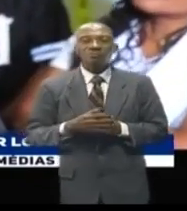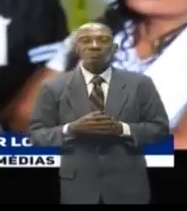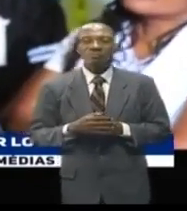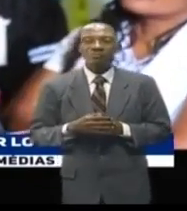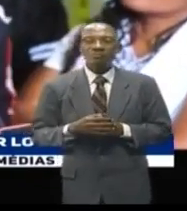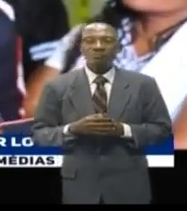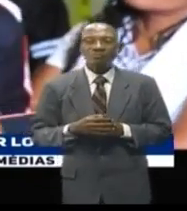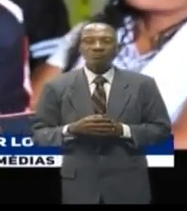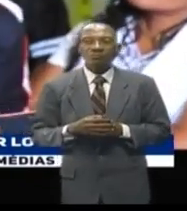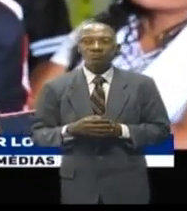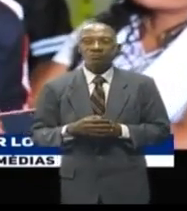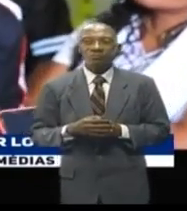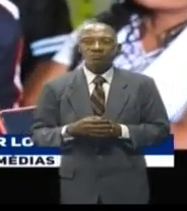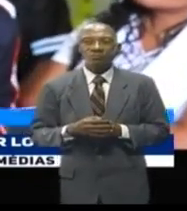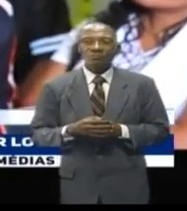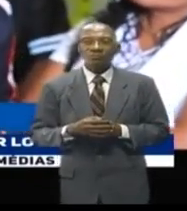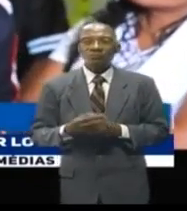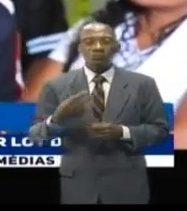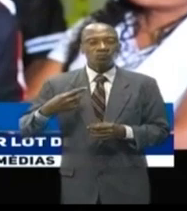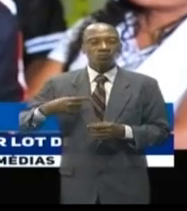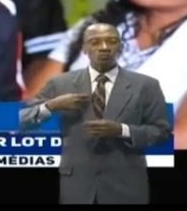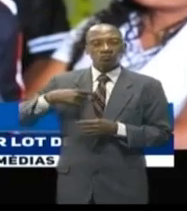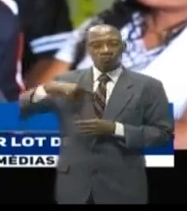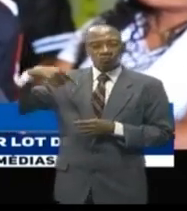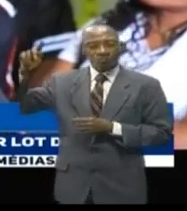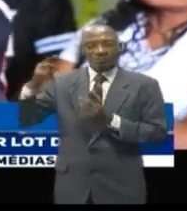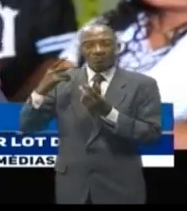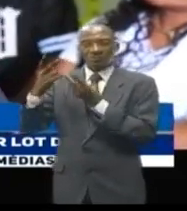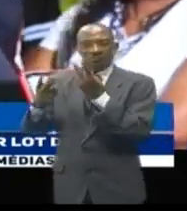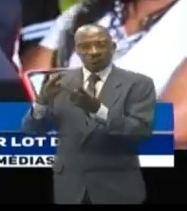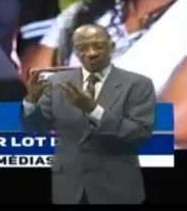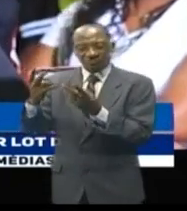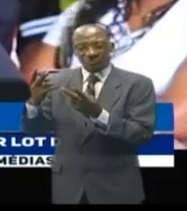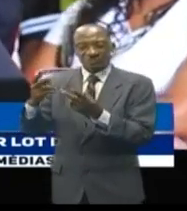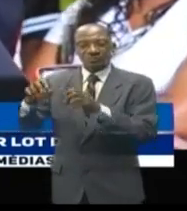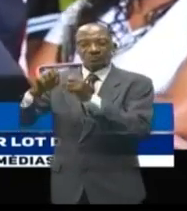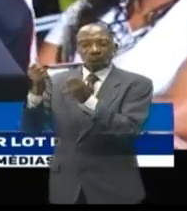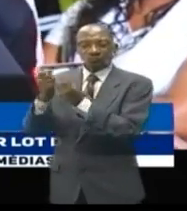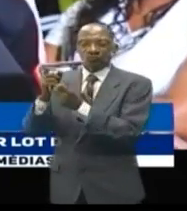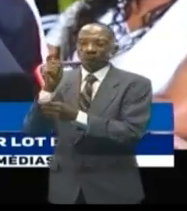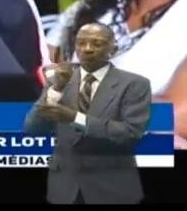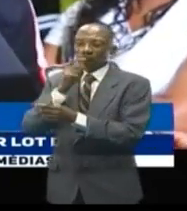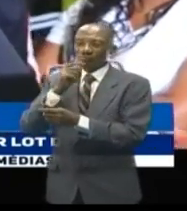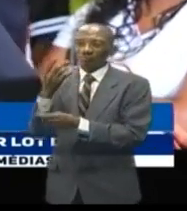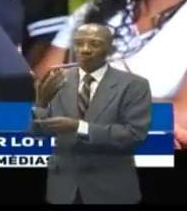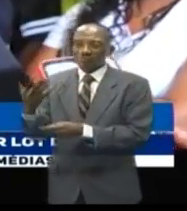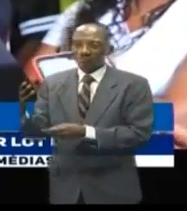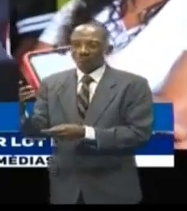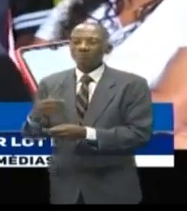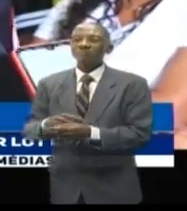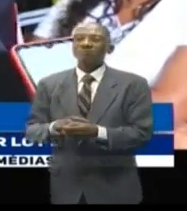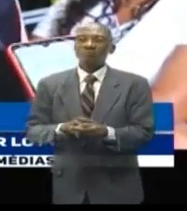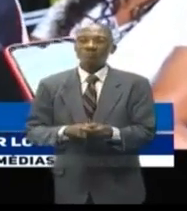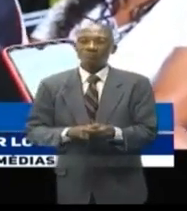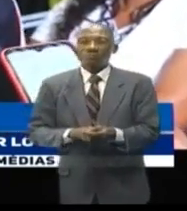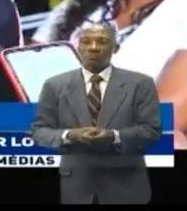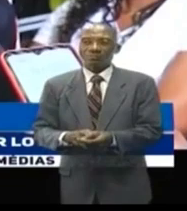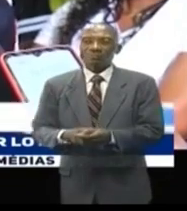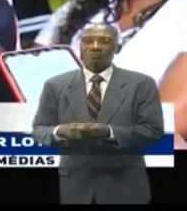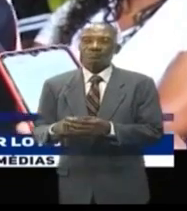les studio Tech qui fabriquent ce matériel de visuel avec sa très longtemps qu'on a plus jamais eu et